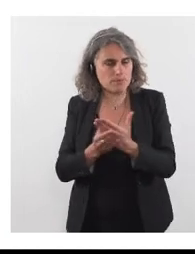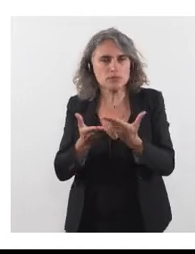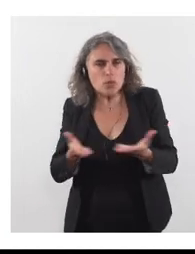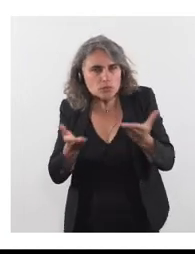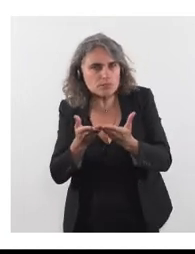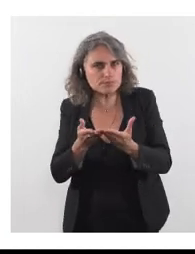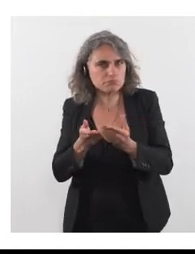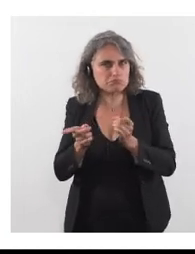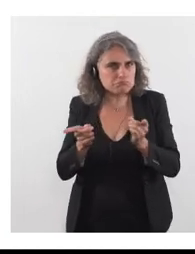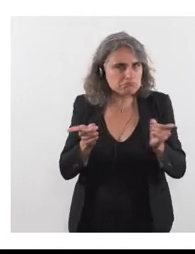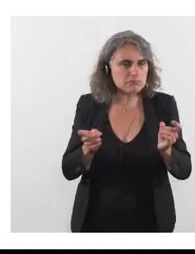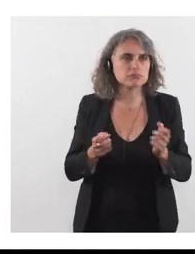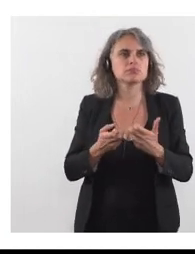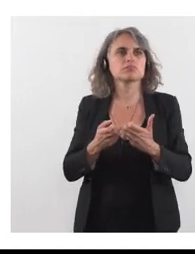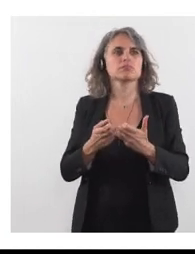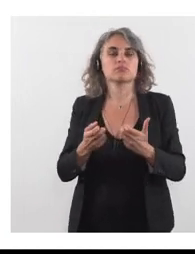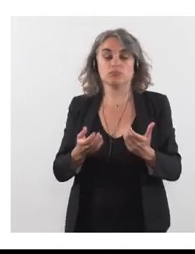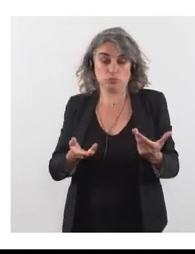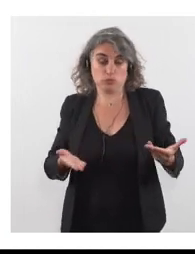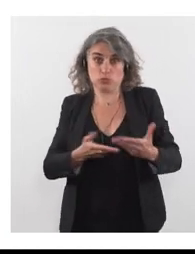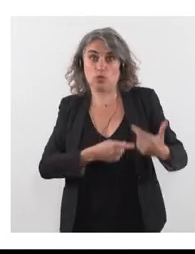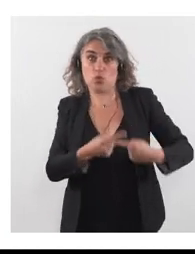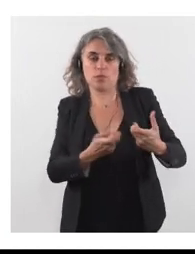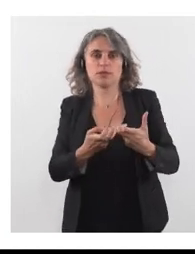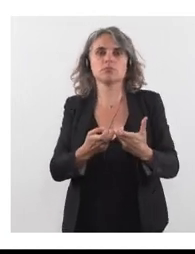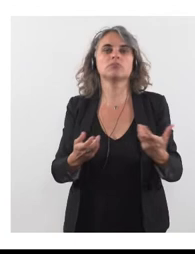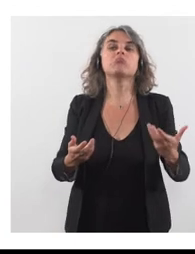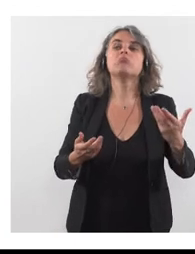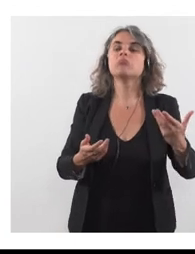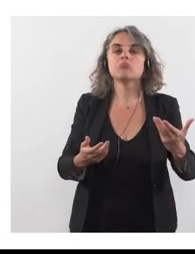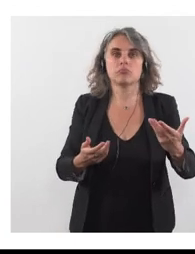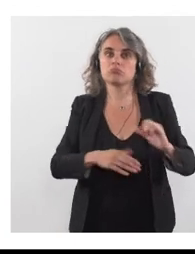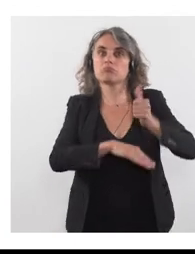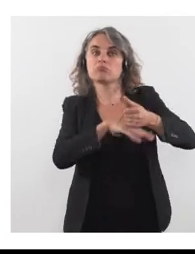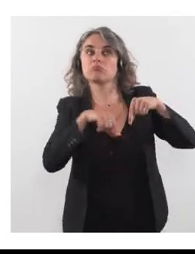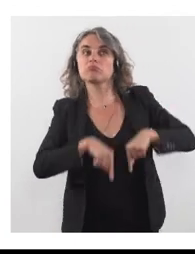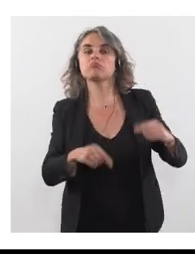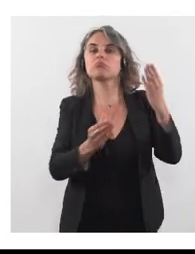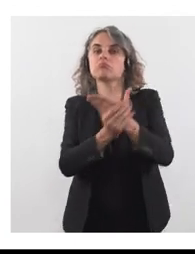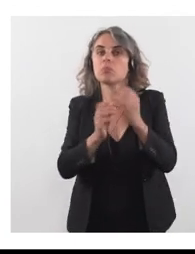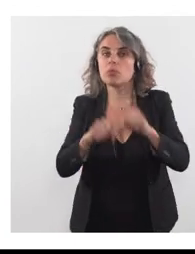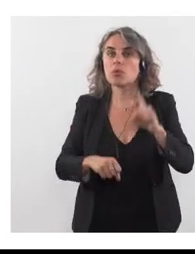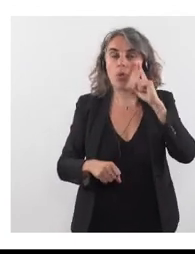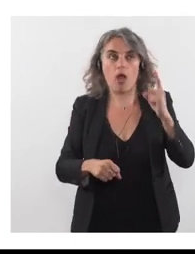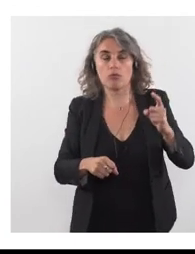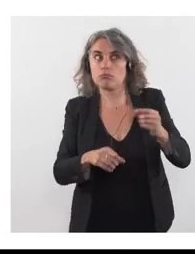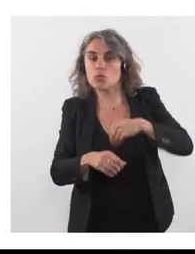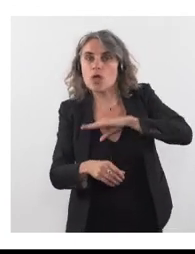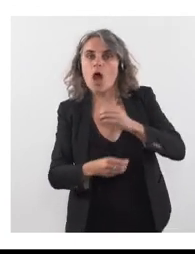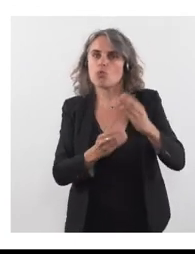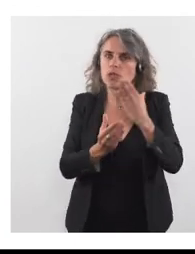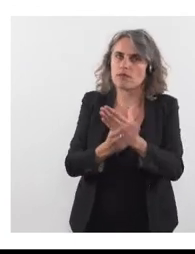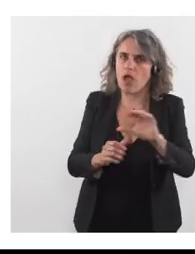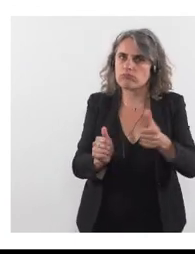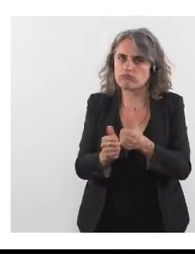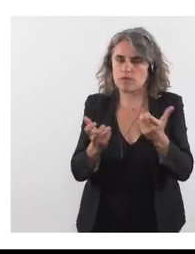lesquels un dossier qui est en cours, la Belgique va intervenir, soit parce que la Belgique est en cause, soit parce qu'elle intervient. Et à ce